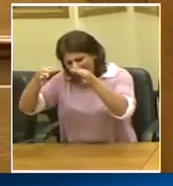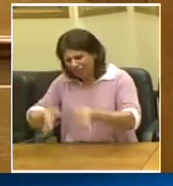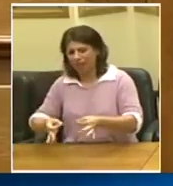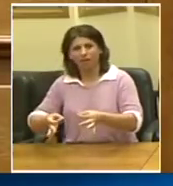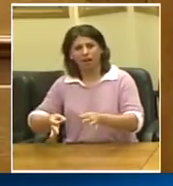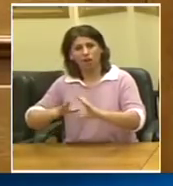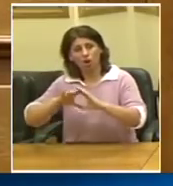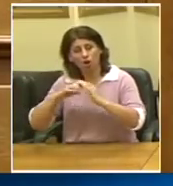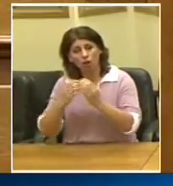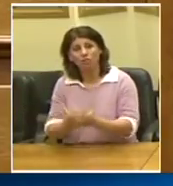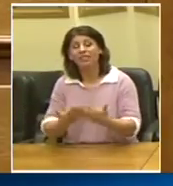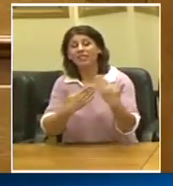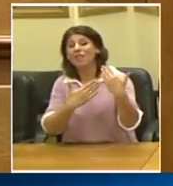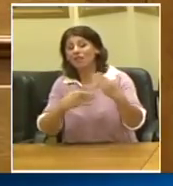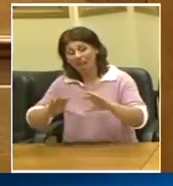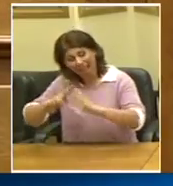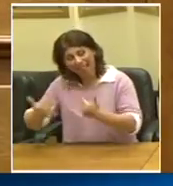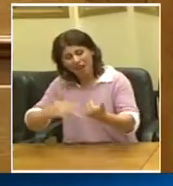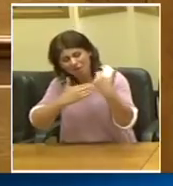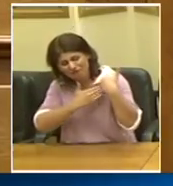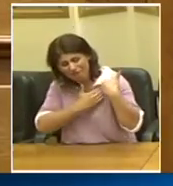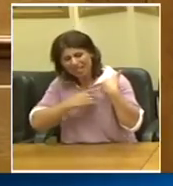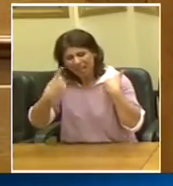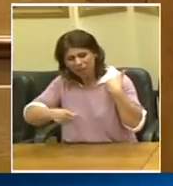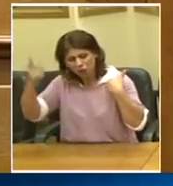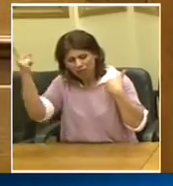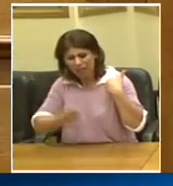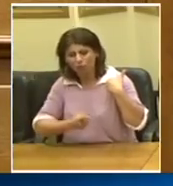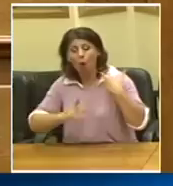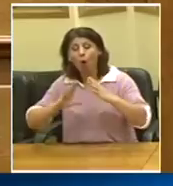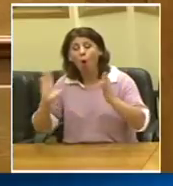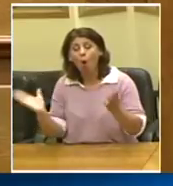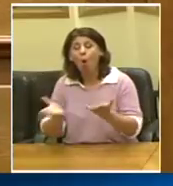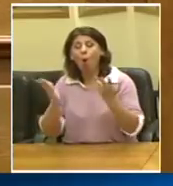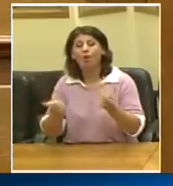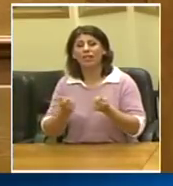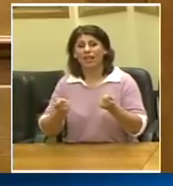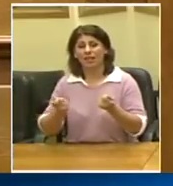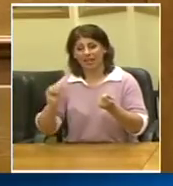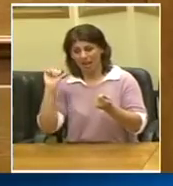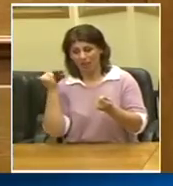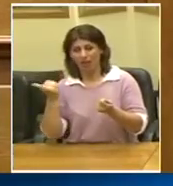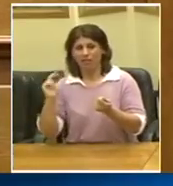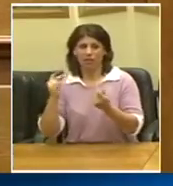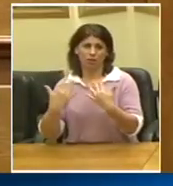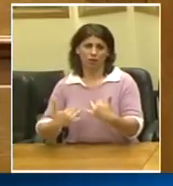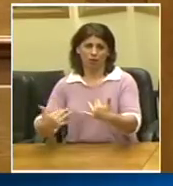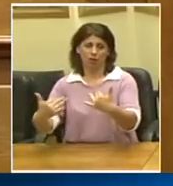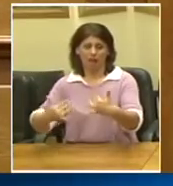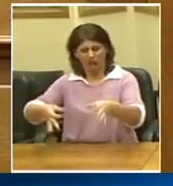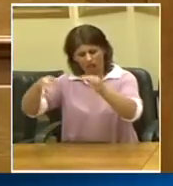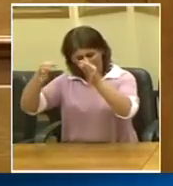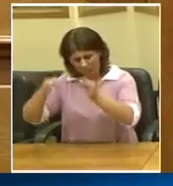ολοκληρωτική την ευθύνη για όλα όσα συνέβησαν εχθές στην Ελληνική Βουλή. Ακέραια